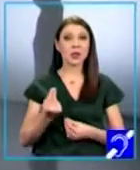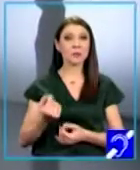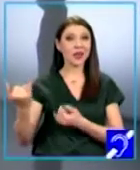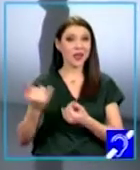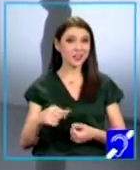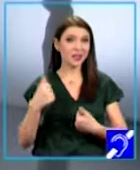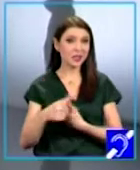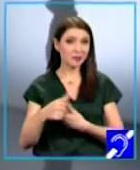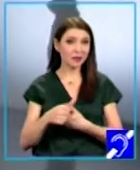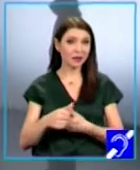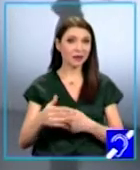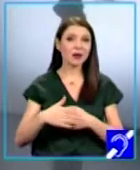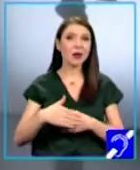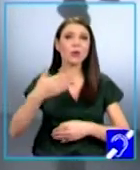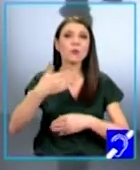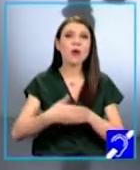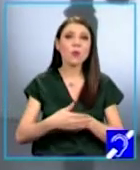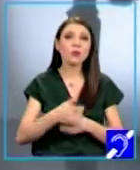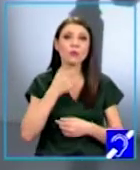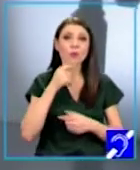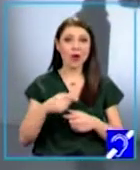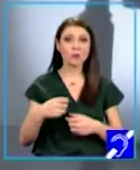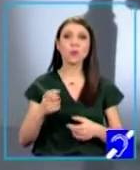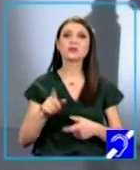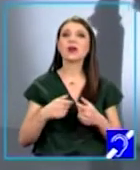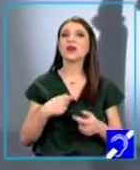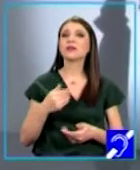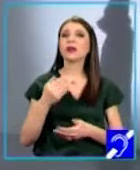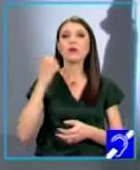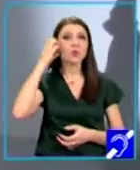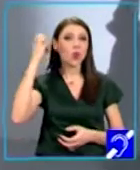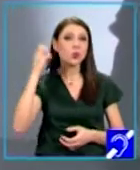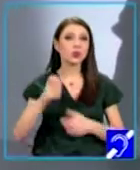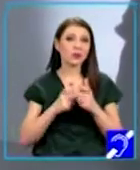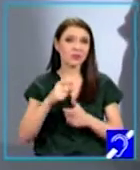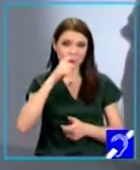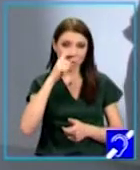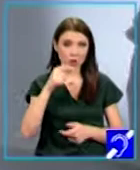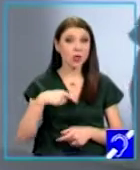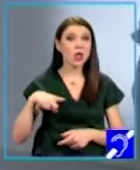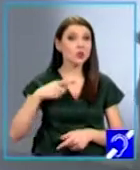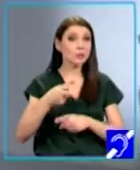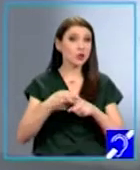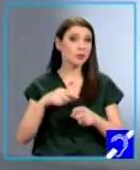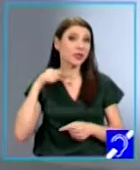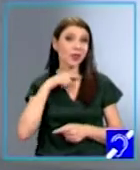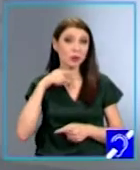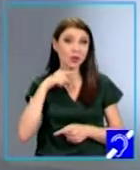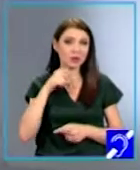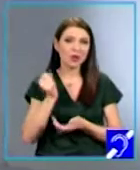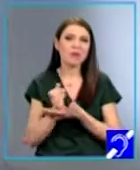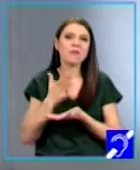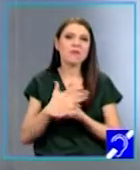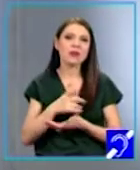Bun găsit, dragi prieteni, la penultima ediție din acest sezon a magazinului nostru de cultură urbană. Suntem la jumătatea lunii decembrie, magică